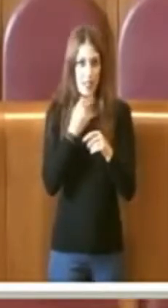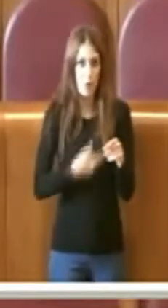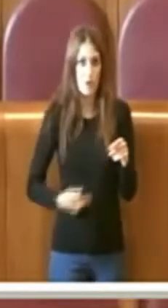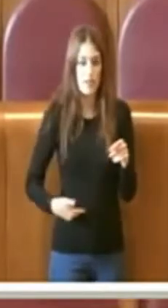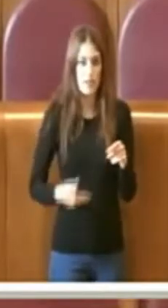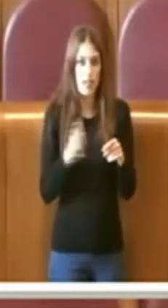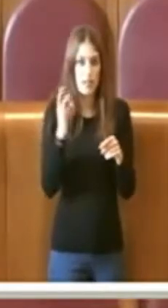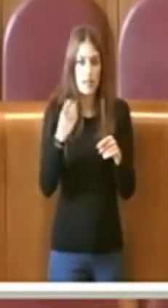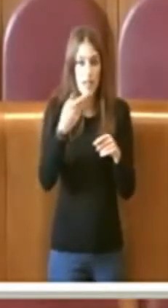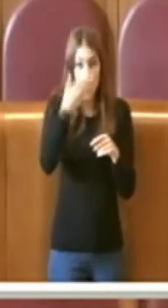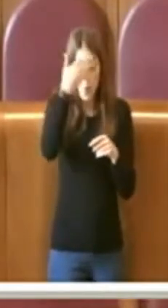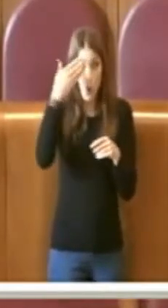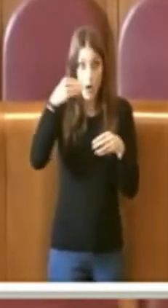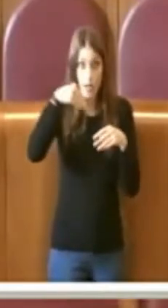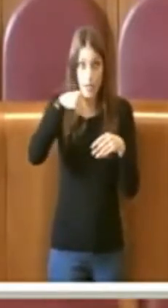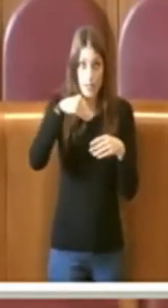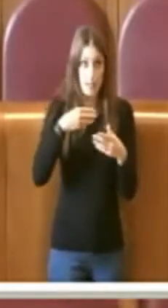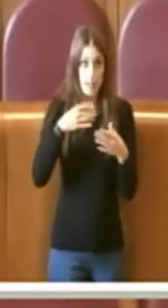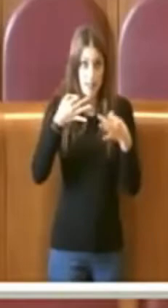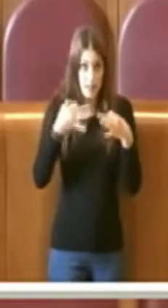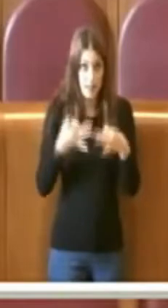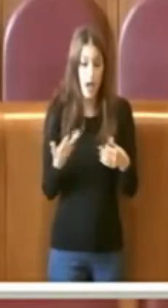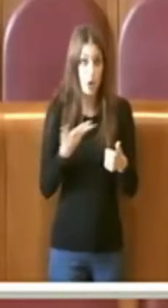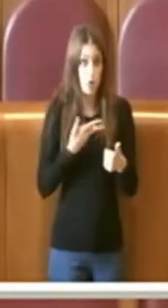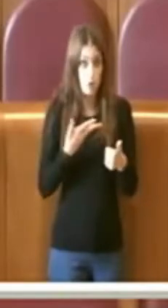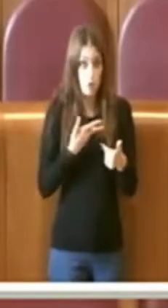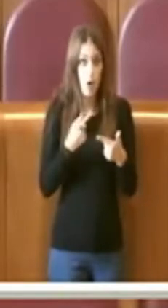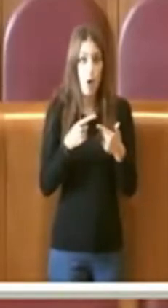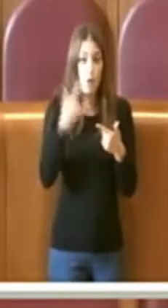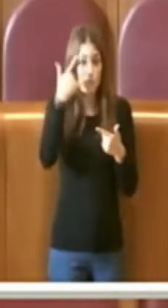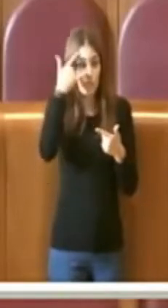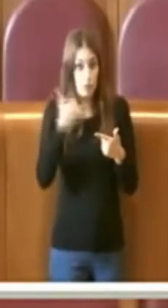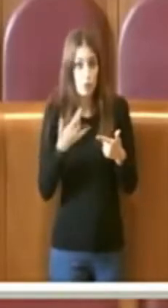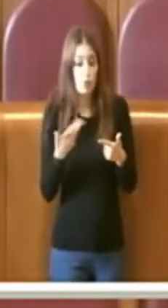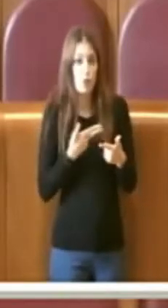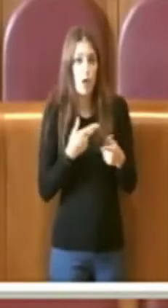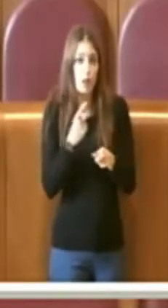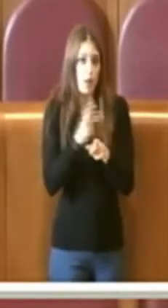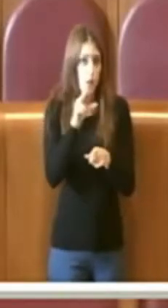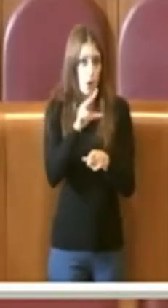po' di onestà intellettuale lo devono riconoscere.